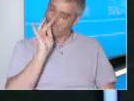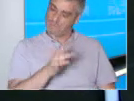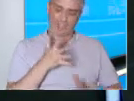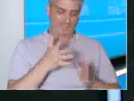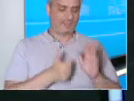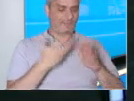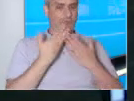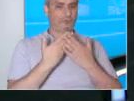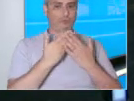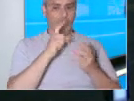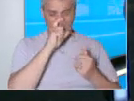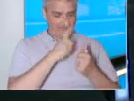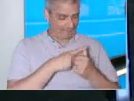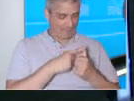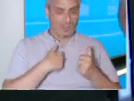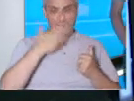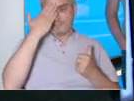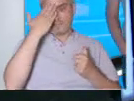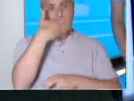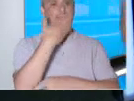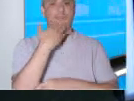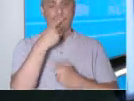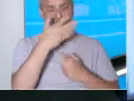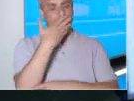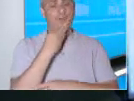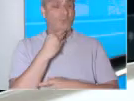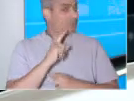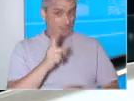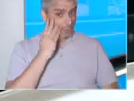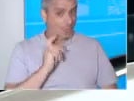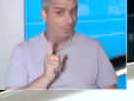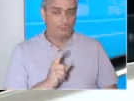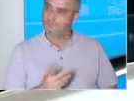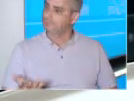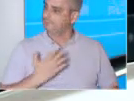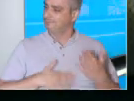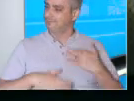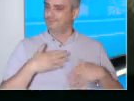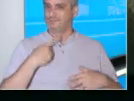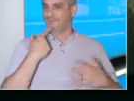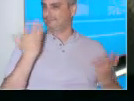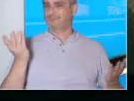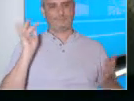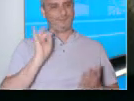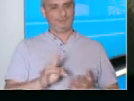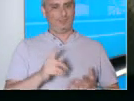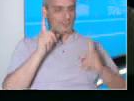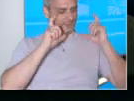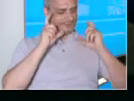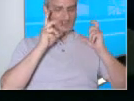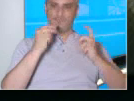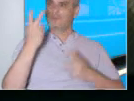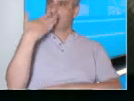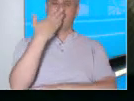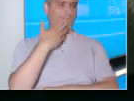תקיפת ראש הישיבה ביפו, אני מכיר במדינת ישראל שהיא מדינה יהודית, זה לא ירצה אתכם? זה נחמד מאוד לבוא ולגנות ולדבר ולהצטלם מאחורי